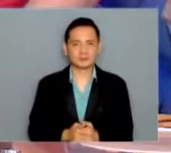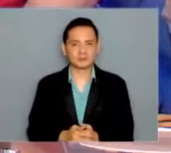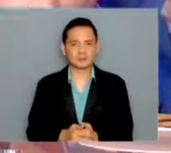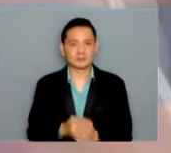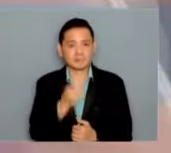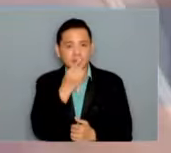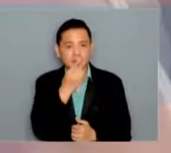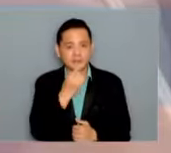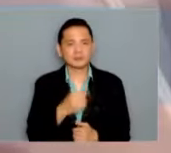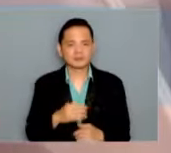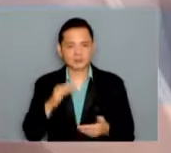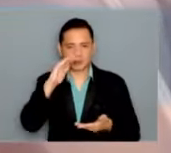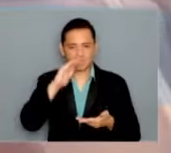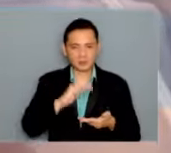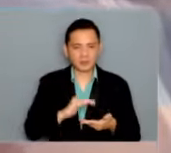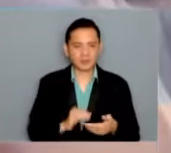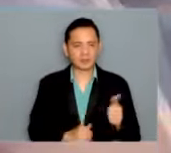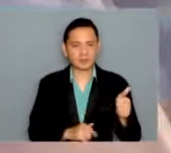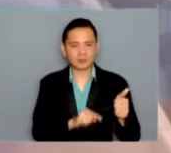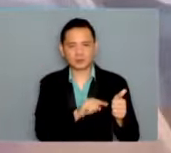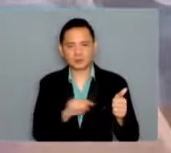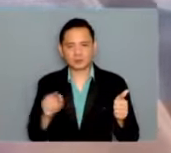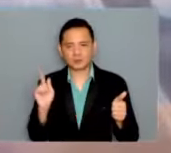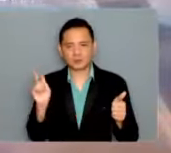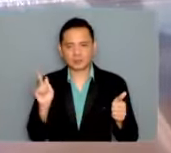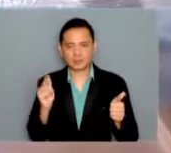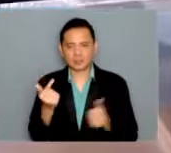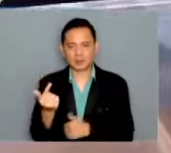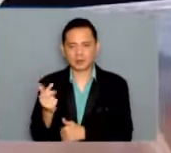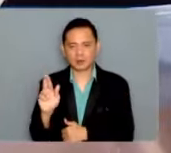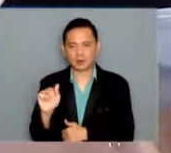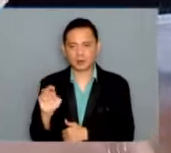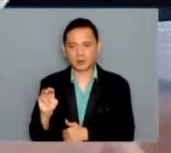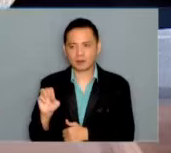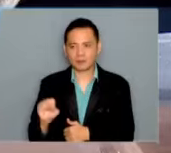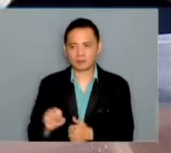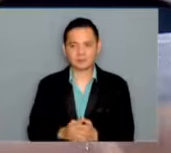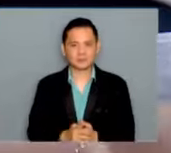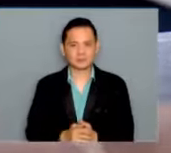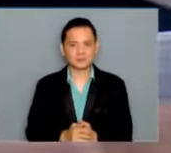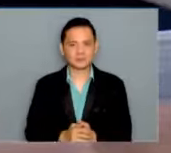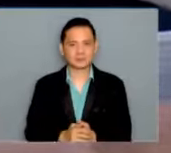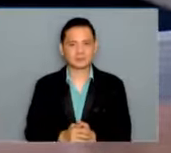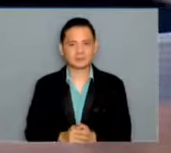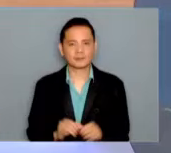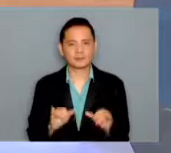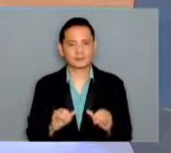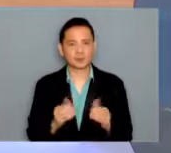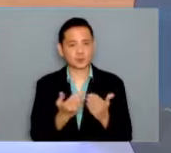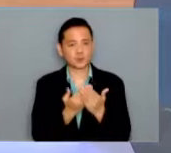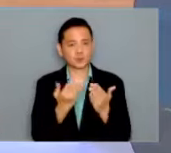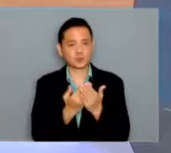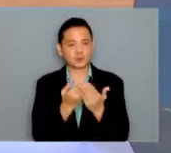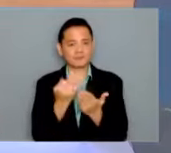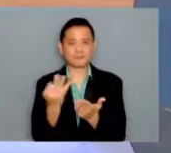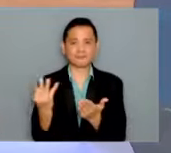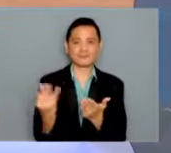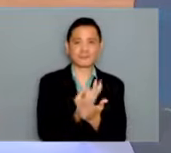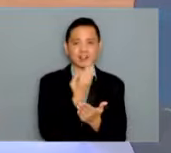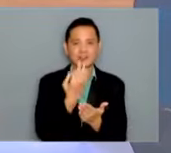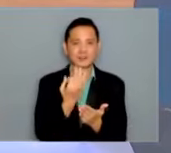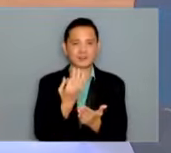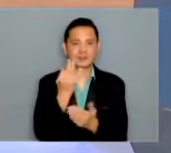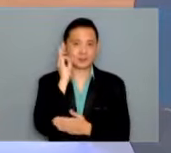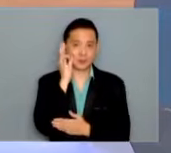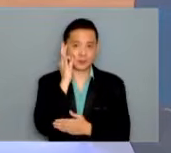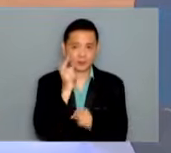10 to 20 lang yan. Okay. Gusto ko dito, Doc Dex, ang ginamit nyo is yung fresh fruit. Fresh fruit. Parang mas advisable